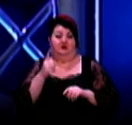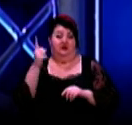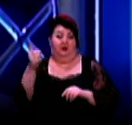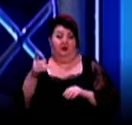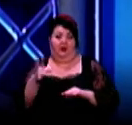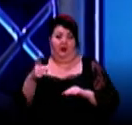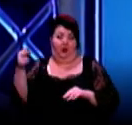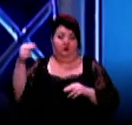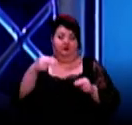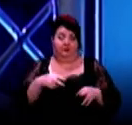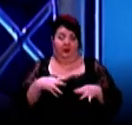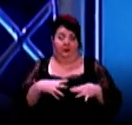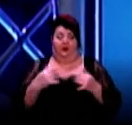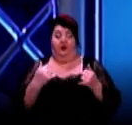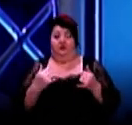районів.